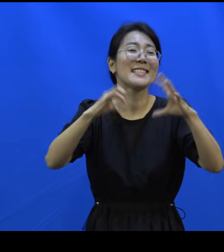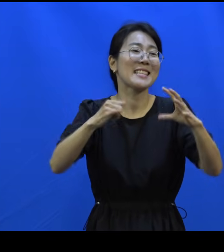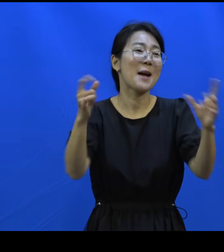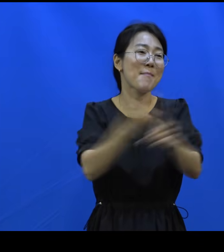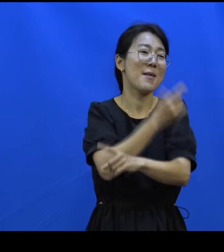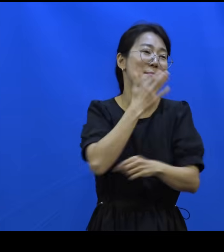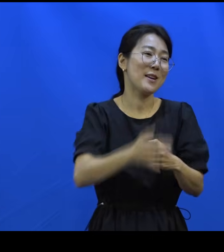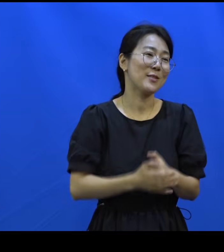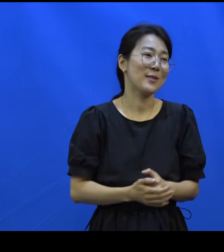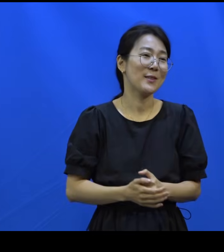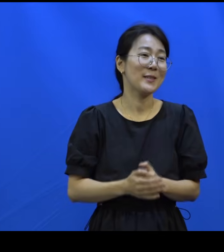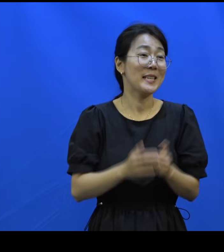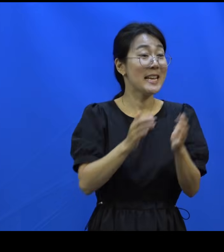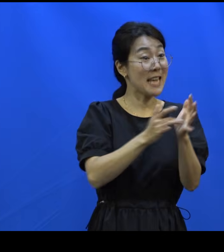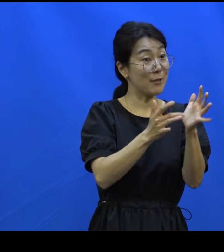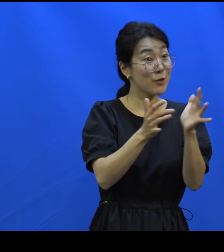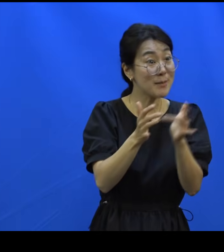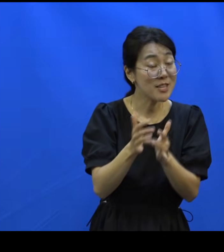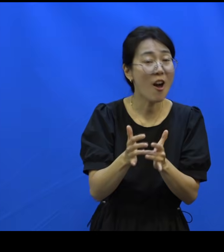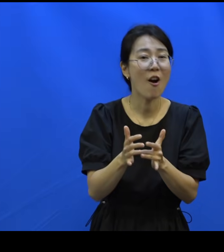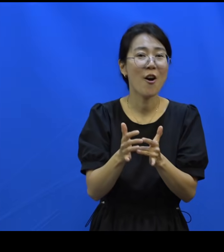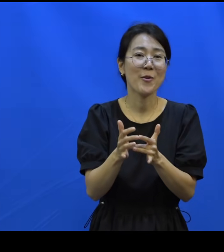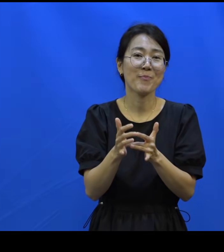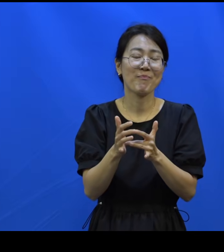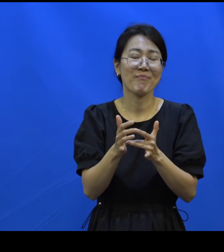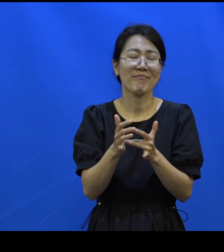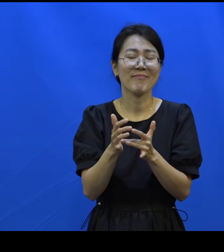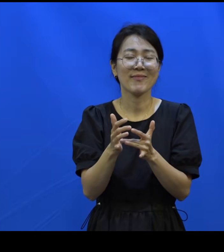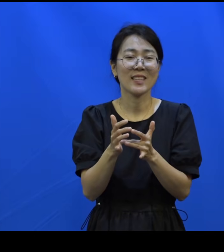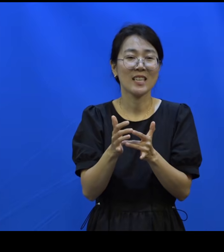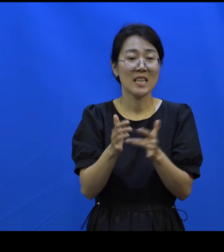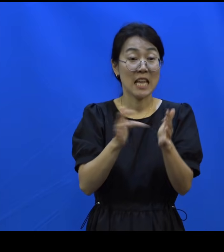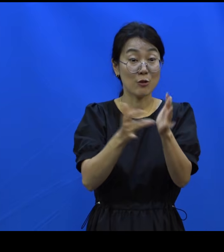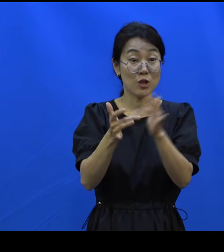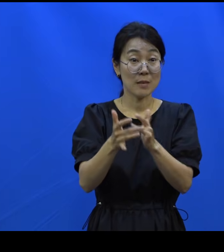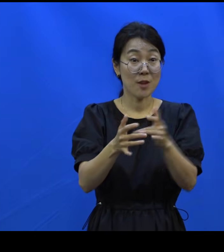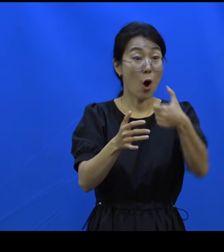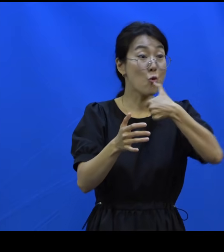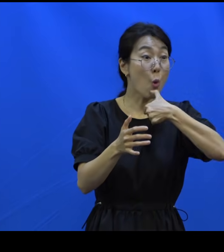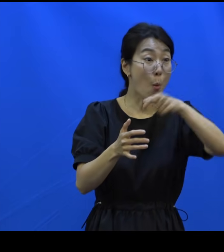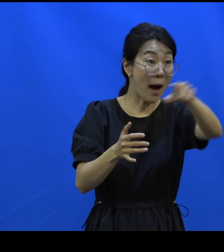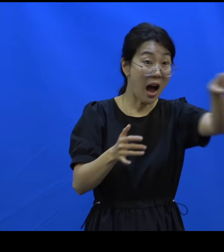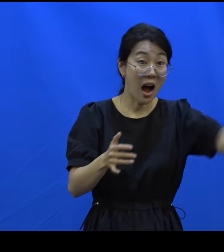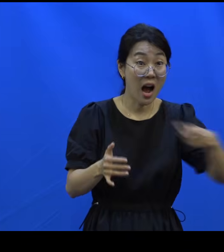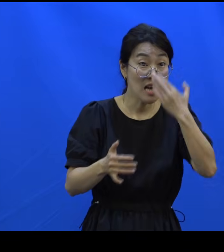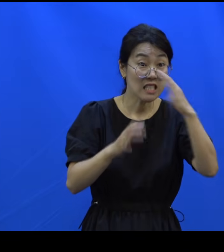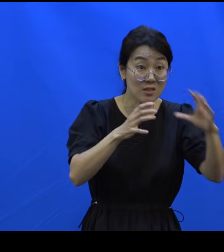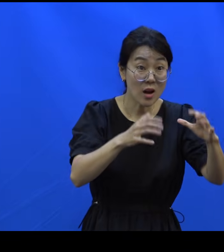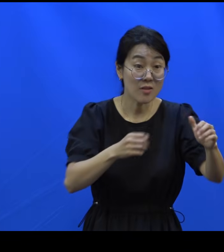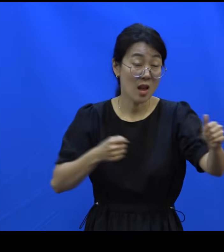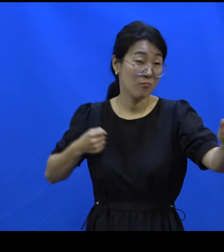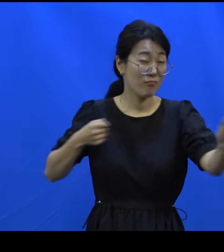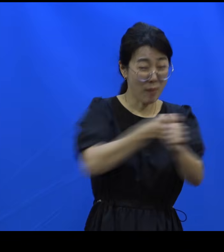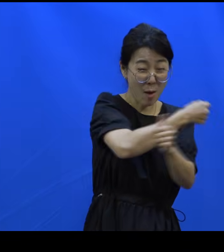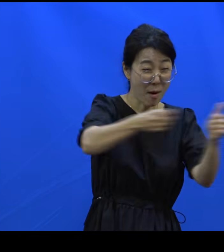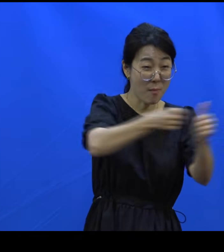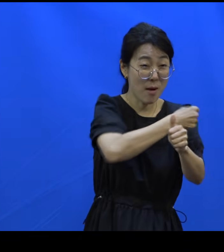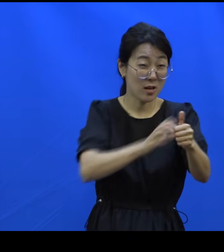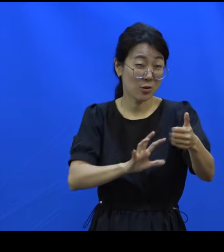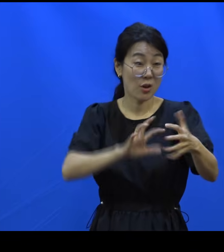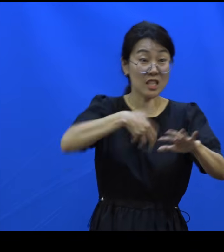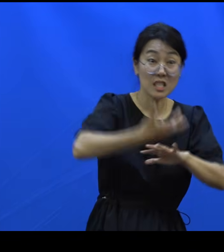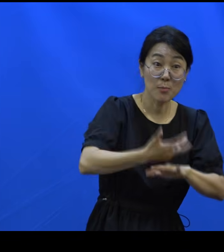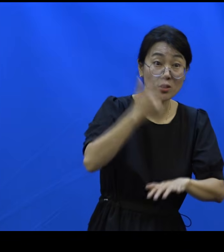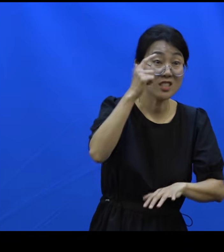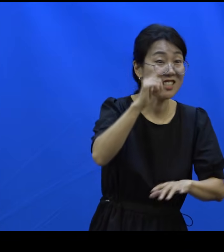뭡니까? 예수님은 당시에 체제와 투쟁하며 세상을 뒤집어 엎는 혁명가가 아니었습니다. 그는 섬기는 자로 기꺼이 자신을 우리를